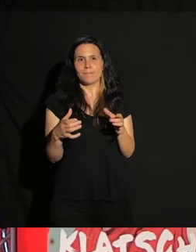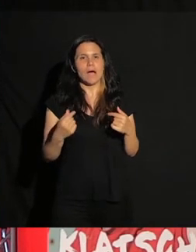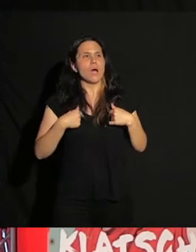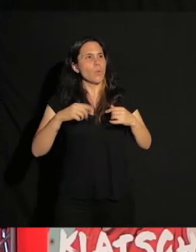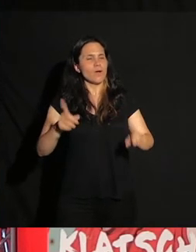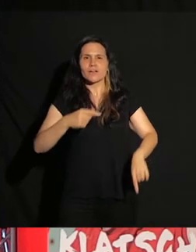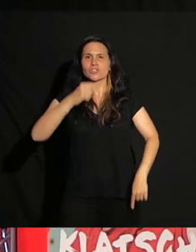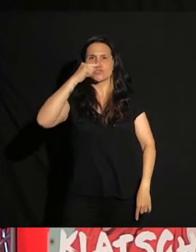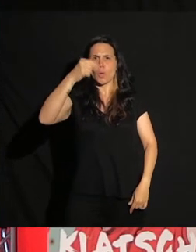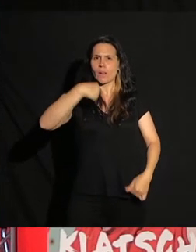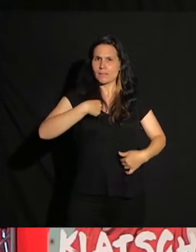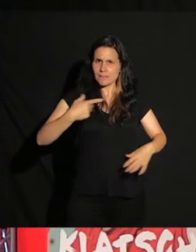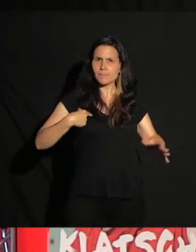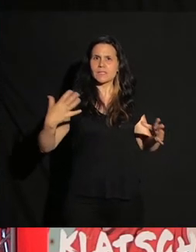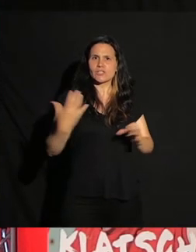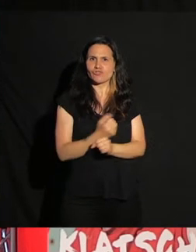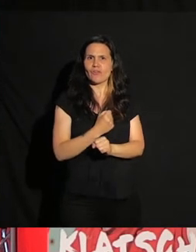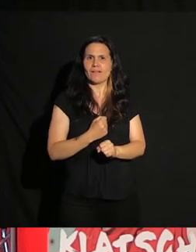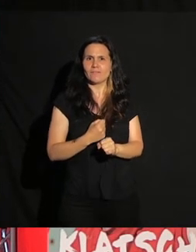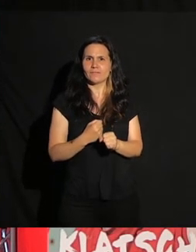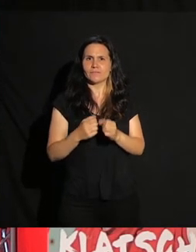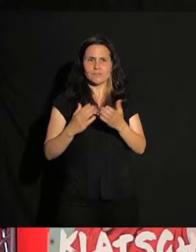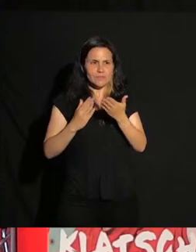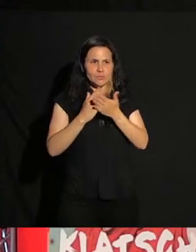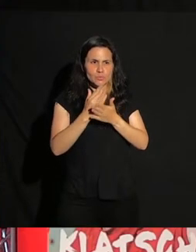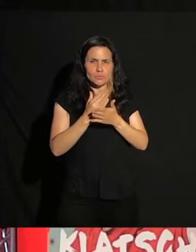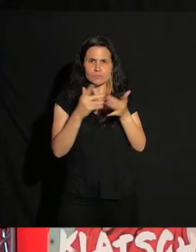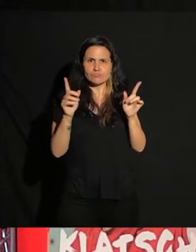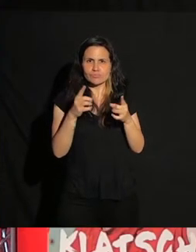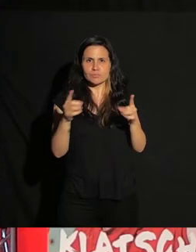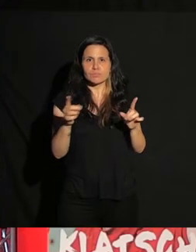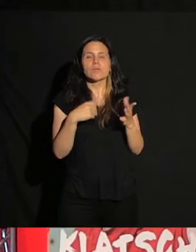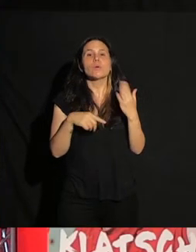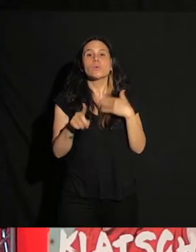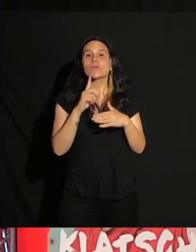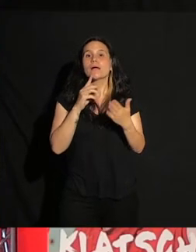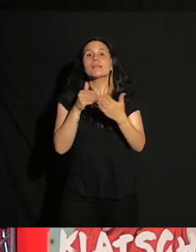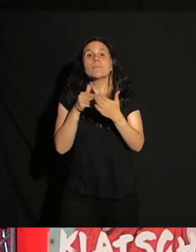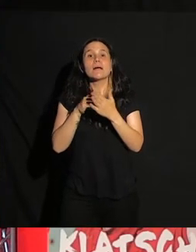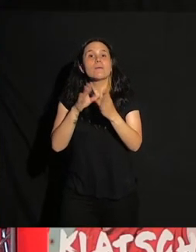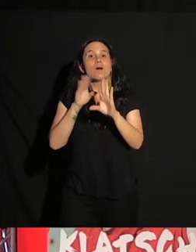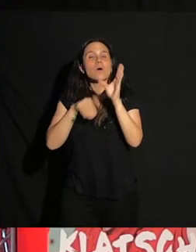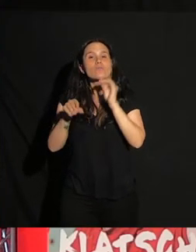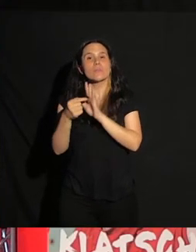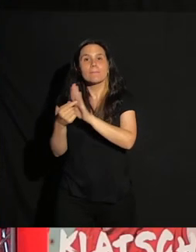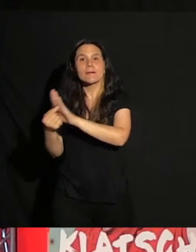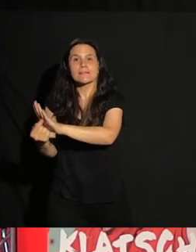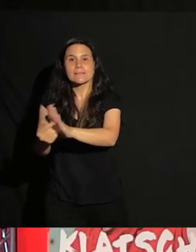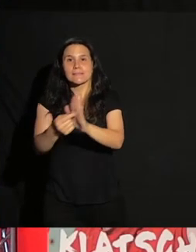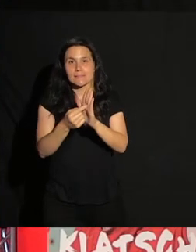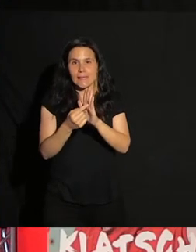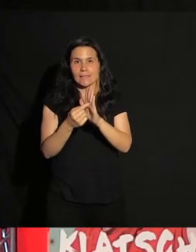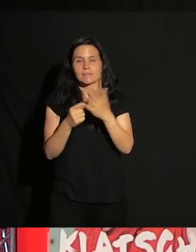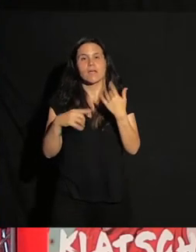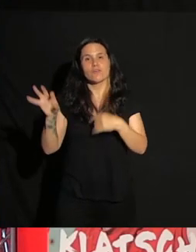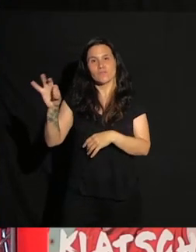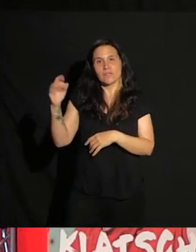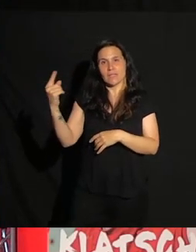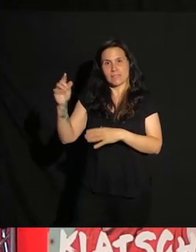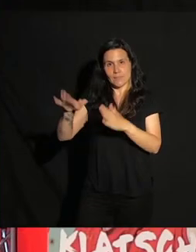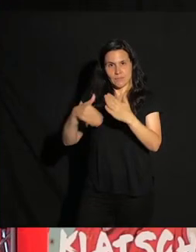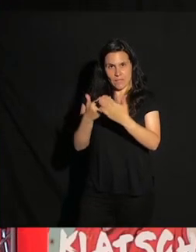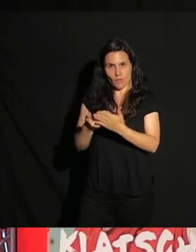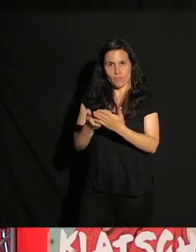das geschafft und ich habe das durchgespielt. Und wir haben sie dann auch gleich mal reinhören lassen in die Aufnahmen. Also Frieda war für die Tonaufnahmen zuständig. Ich habe